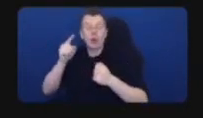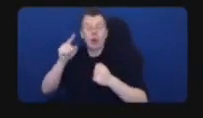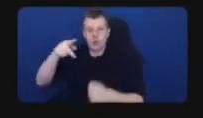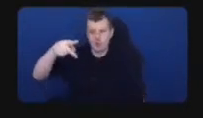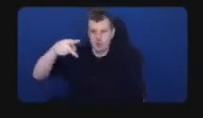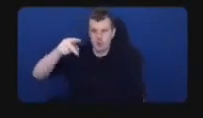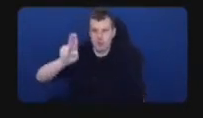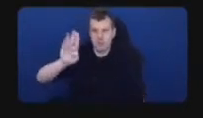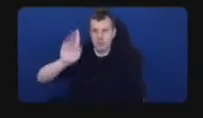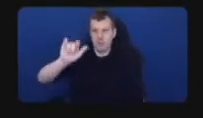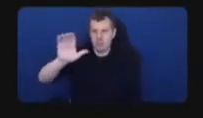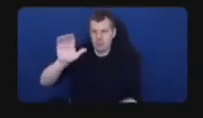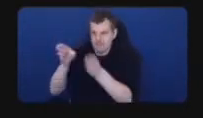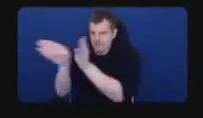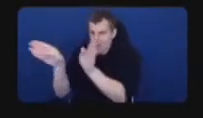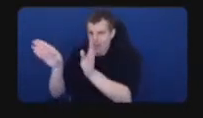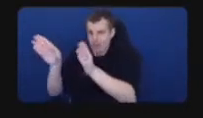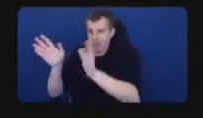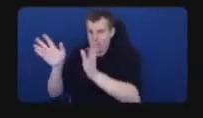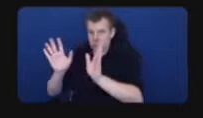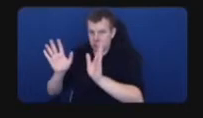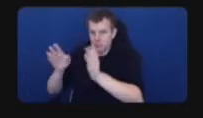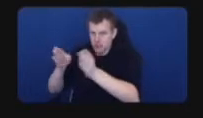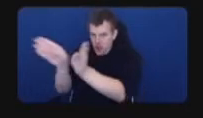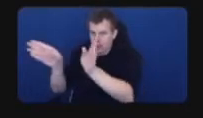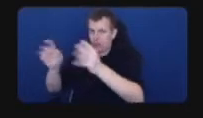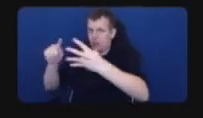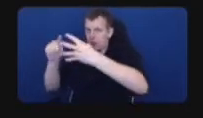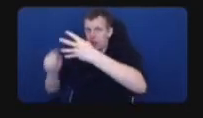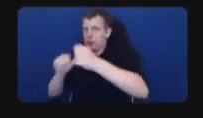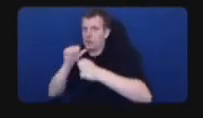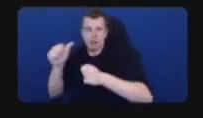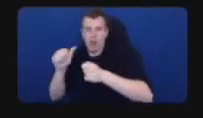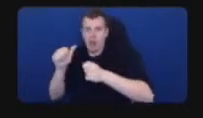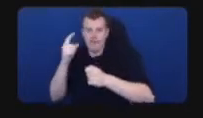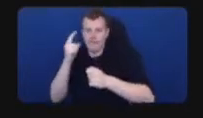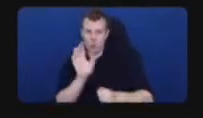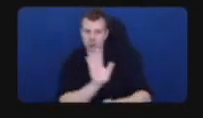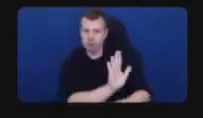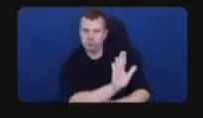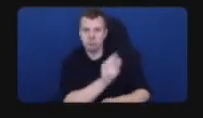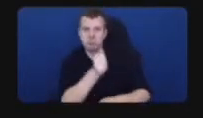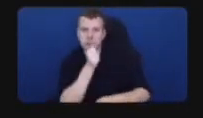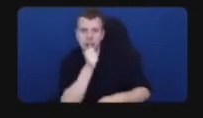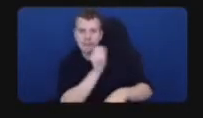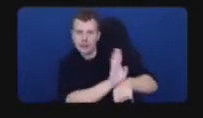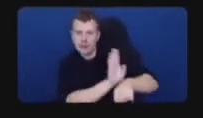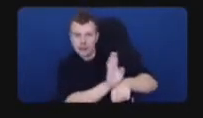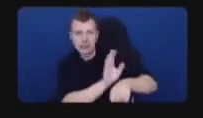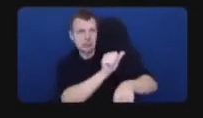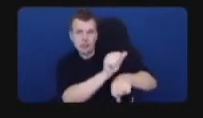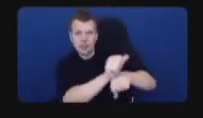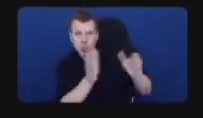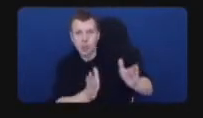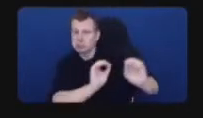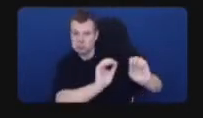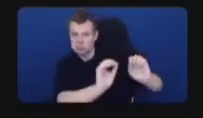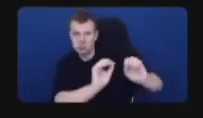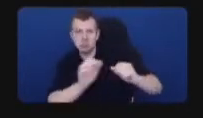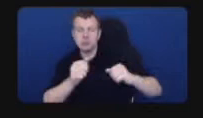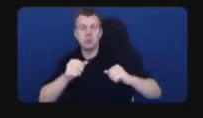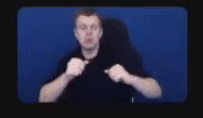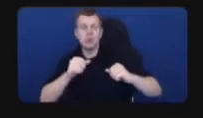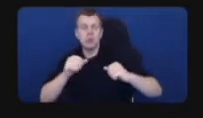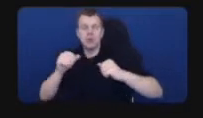共场合呢，会有一些是一定的规定，那这个是跟雇员是没有规定的。比如